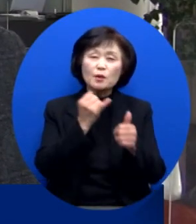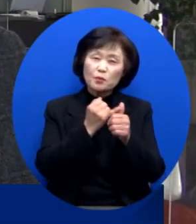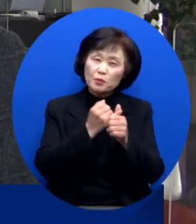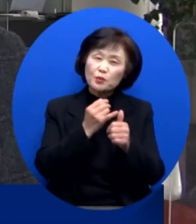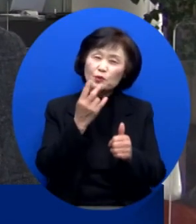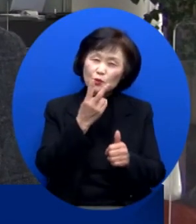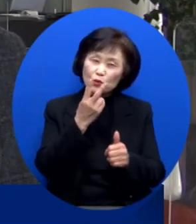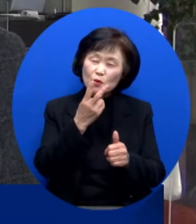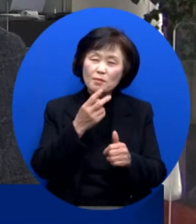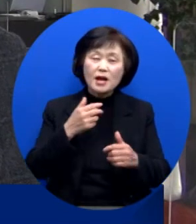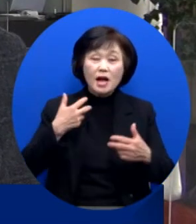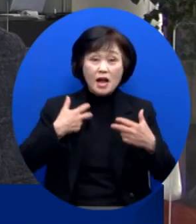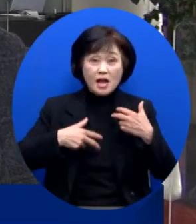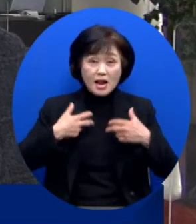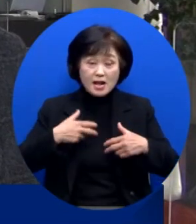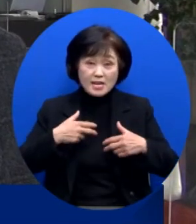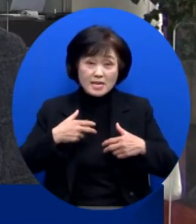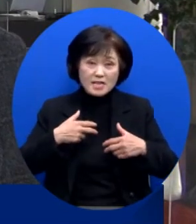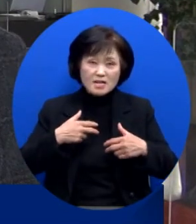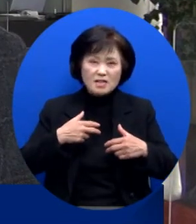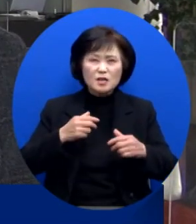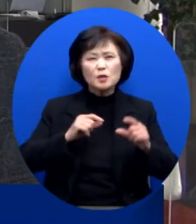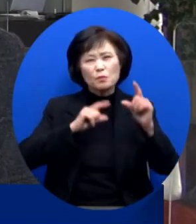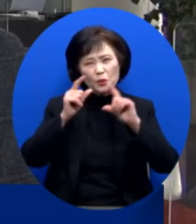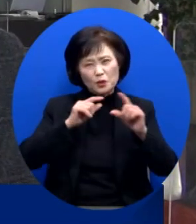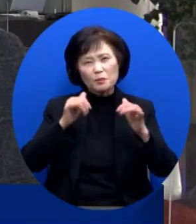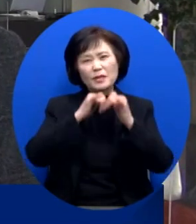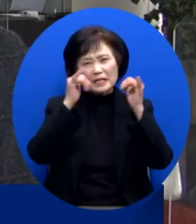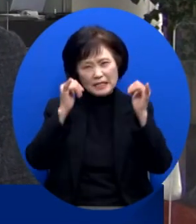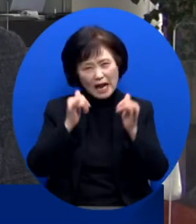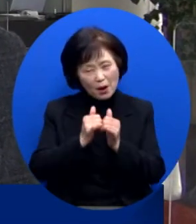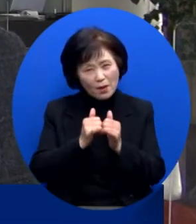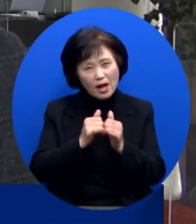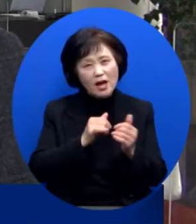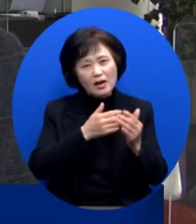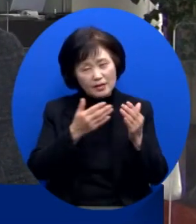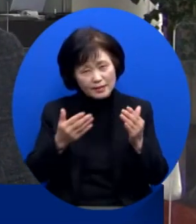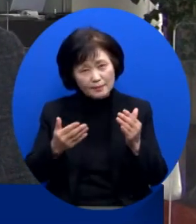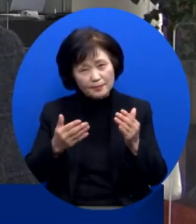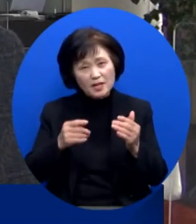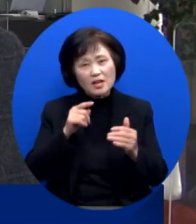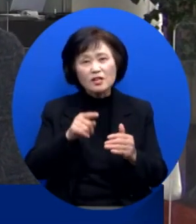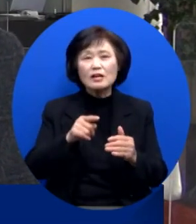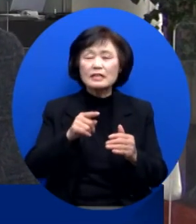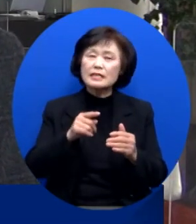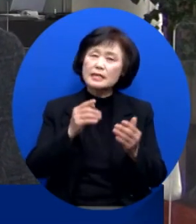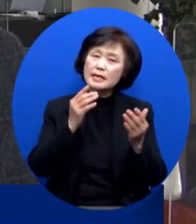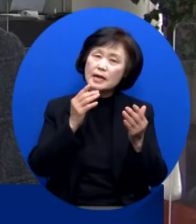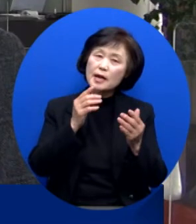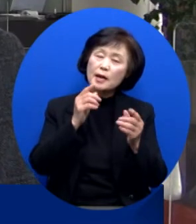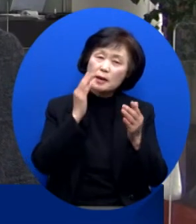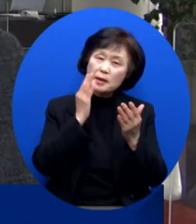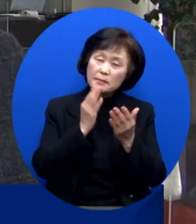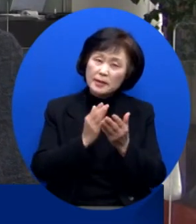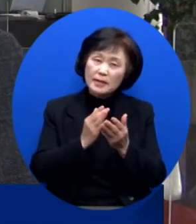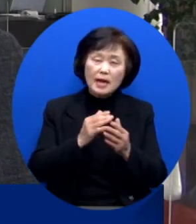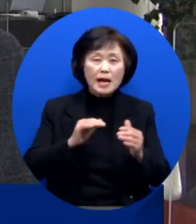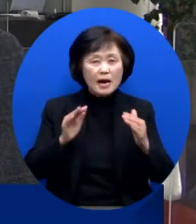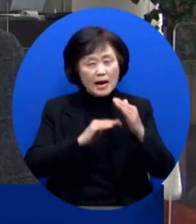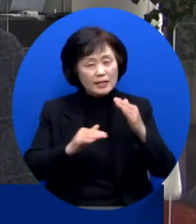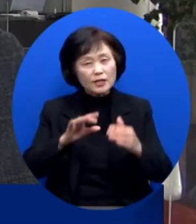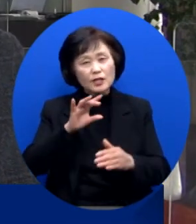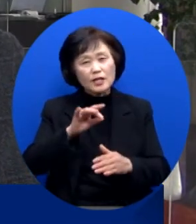즐기는 삶을 더 추구하는 것이 사회의 어떤 그런 가치관 흐름이라면 이런 흐름에 맞서서 가정이 중요하다라는 인식을